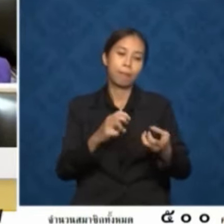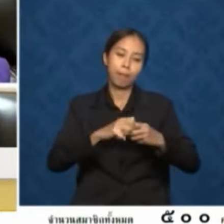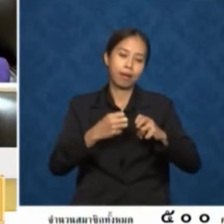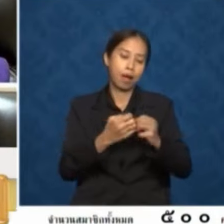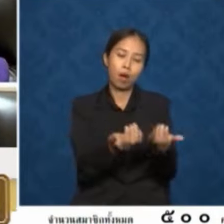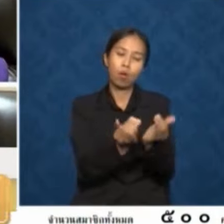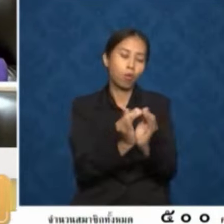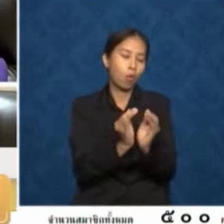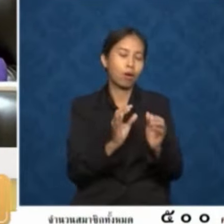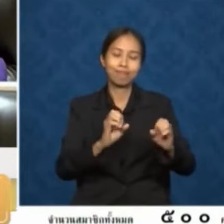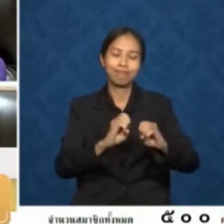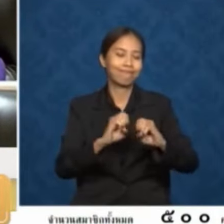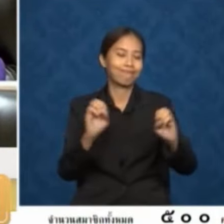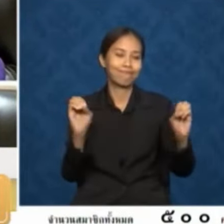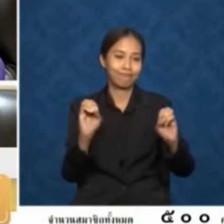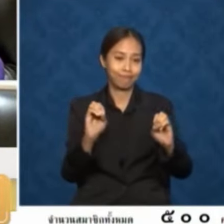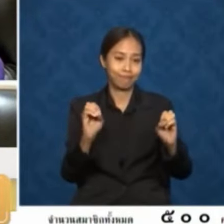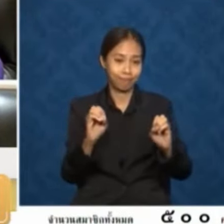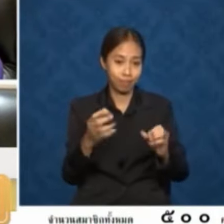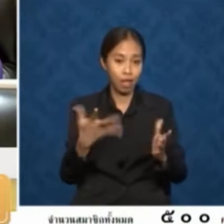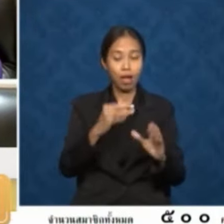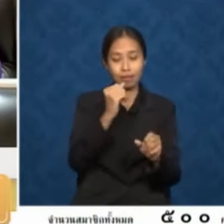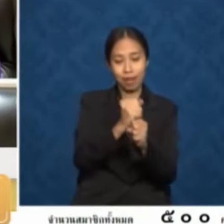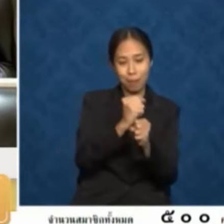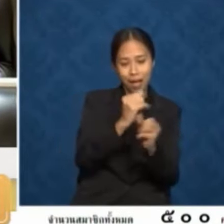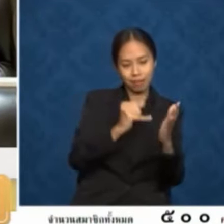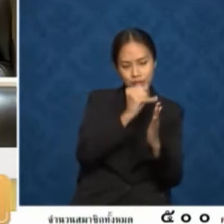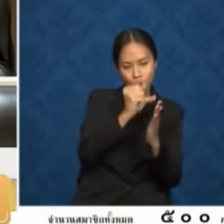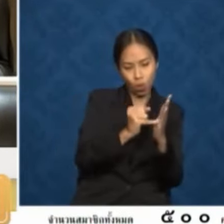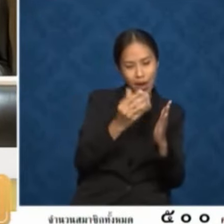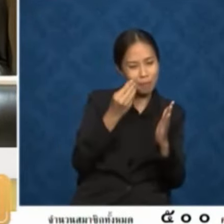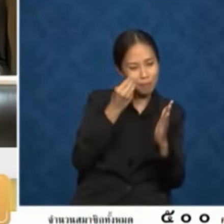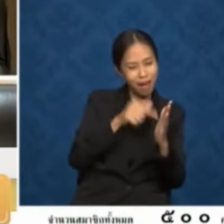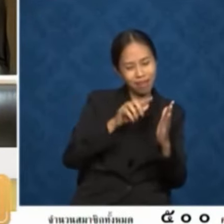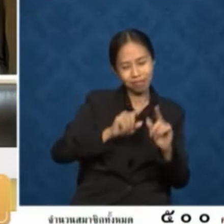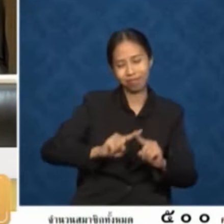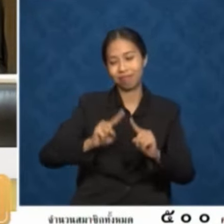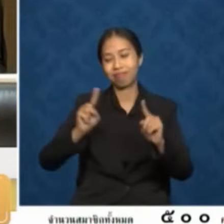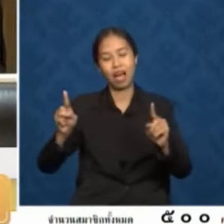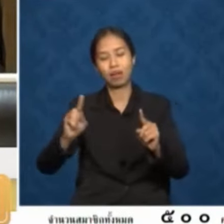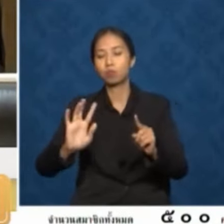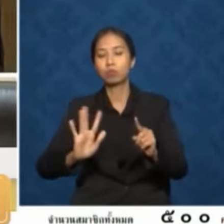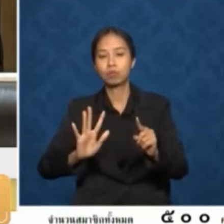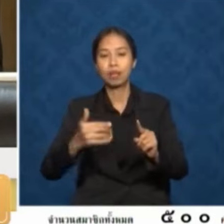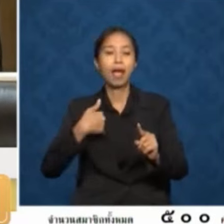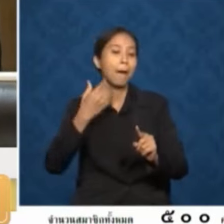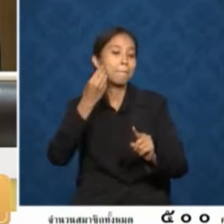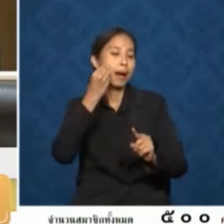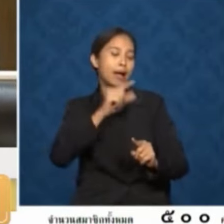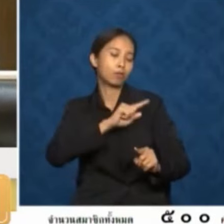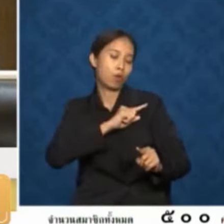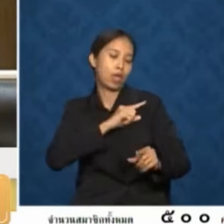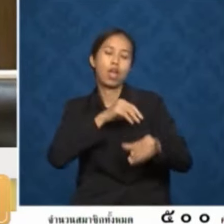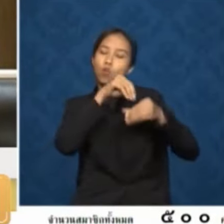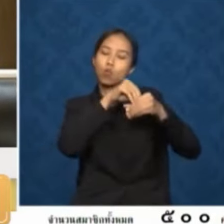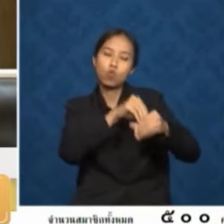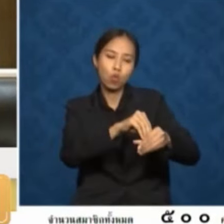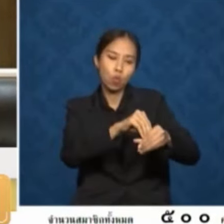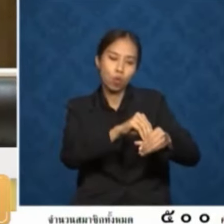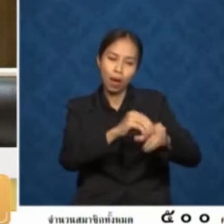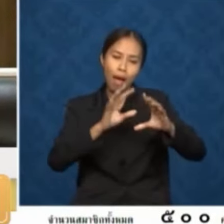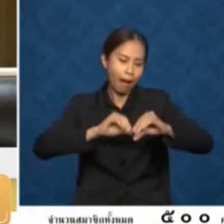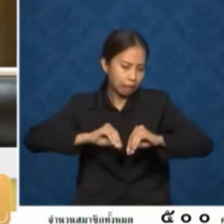อบครัวไม่ต้องไปทำงานจังหวัดอื่นๆได้ทำงานที่บ้านเกิดไม่ต้องเดินทางไก